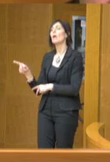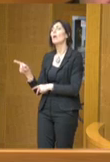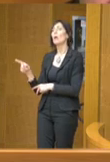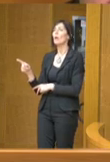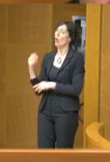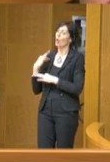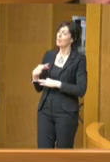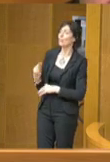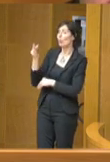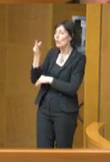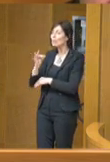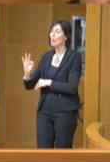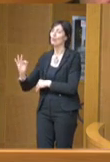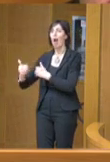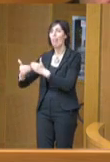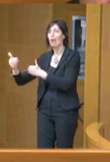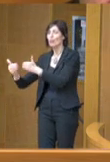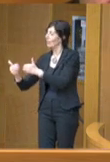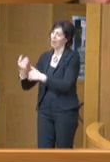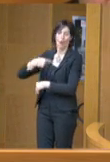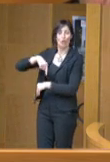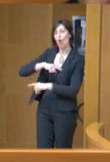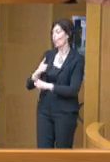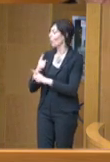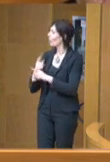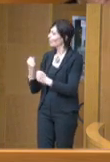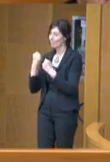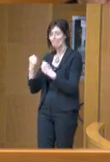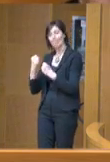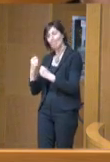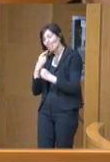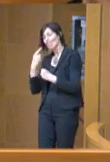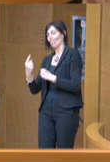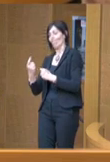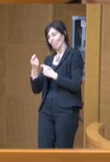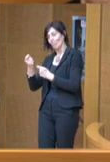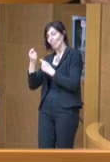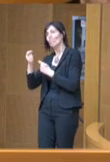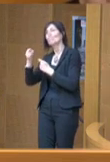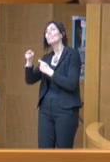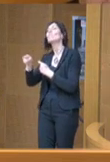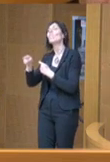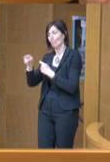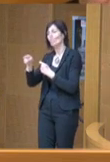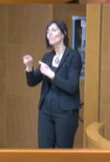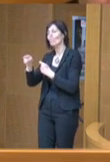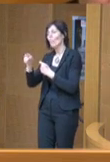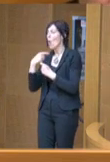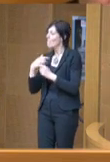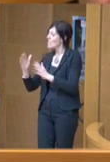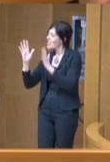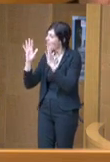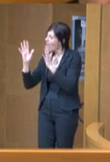istituti speciali, eccetera. No, noi dobbiamo rivendicarla con grande forza, ma per rivendicarla, e chiudo, mi raccomando,